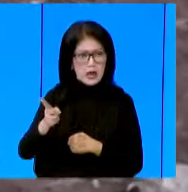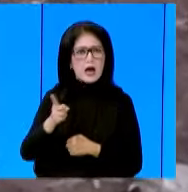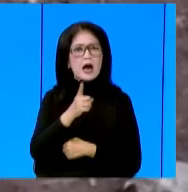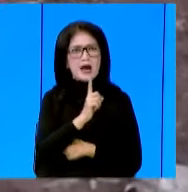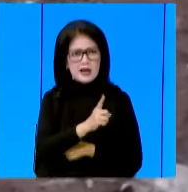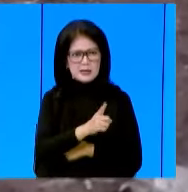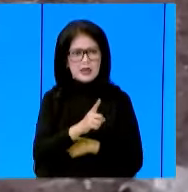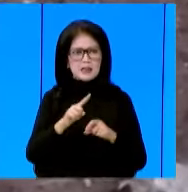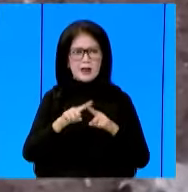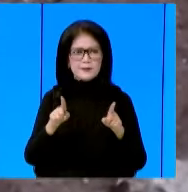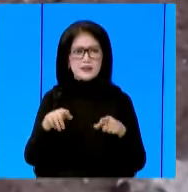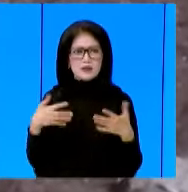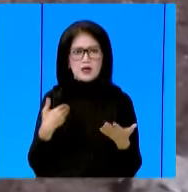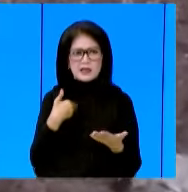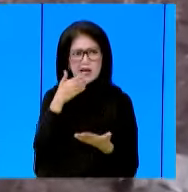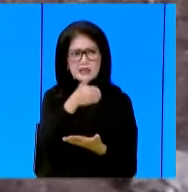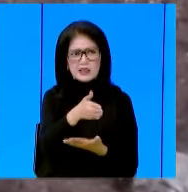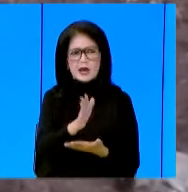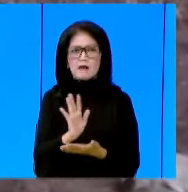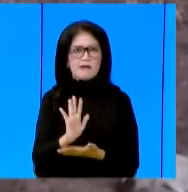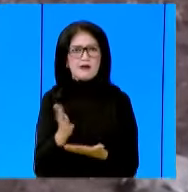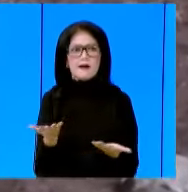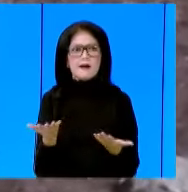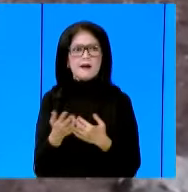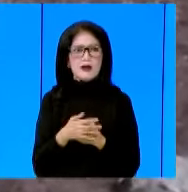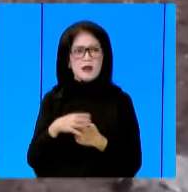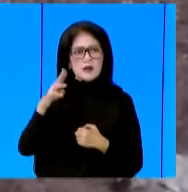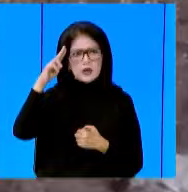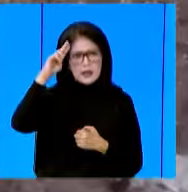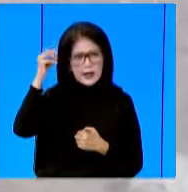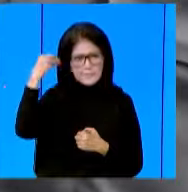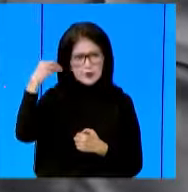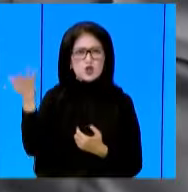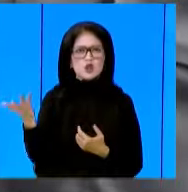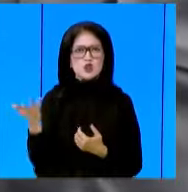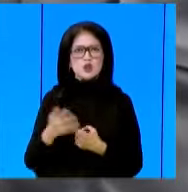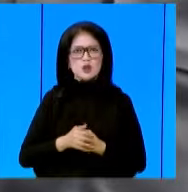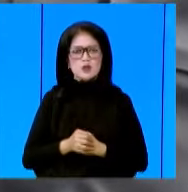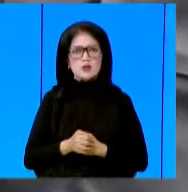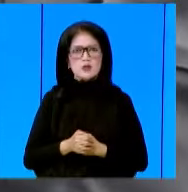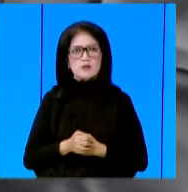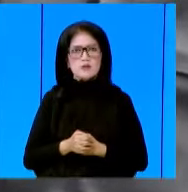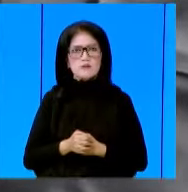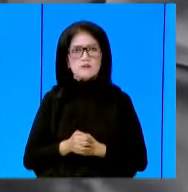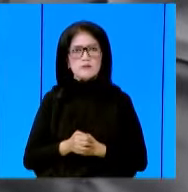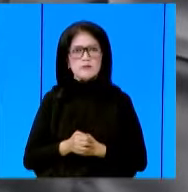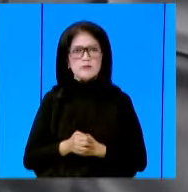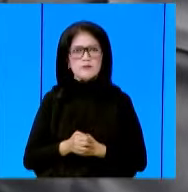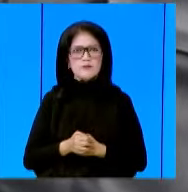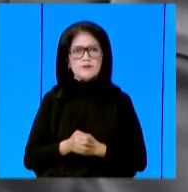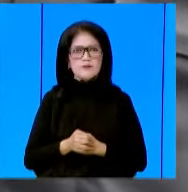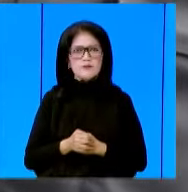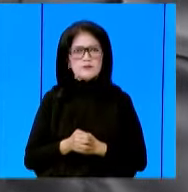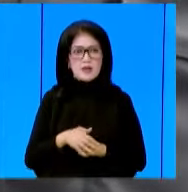Cuman PMDM pun mereka jantan kan pulang ya, mau ke daerah mereka. Kita prihatin kepada anaknya, masa